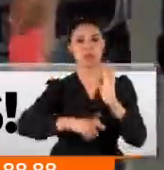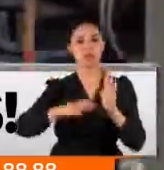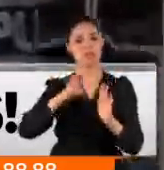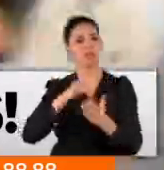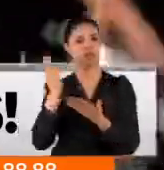getirdiği öğrenildi